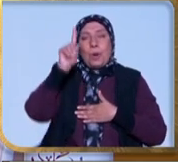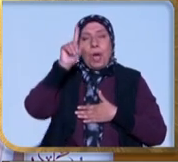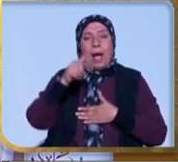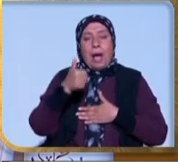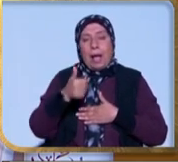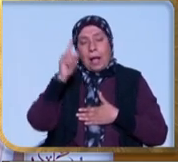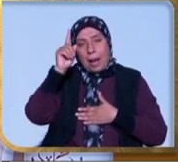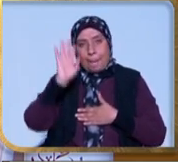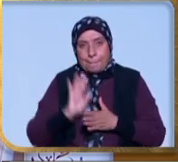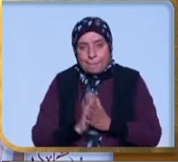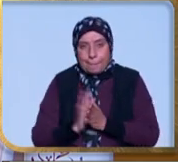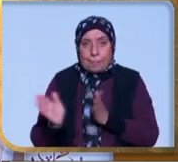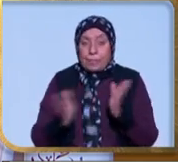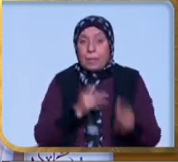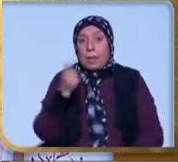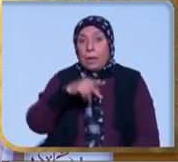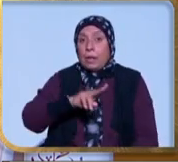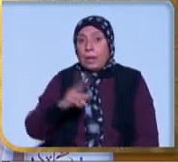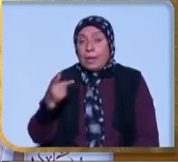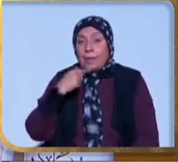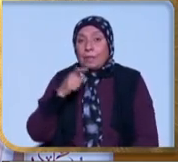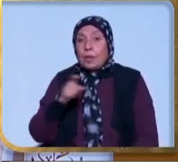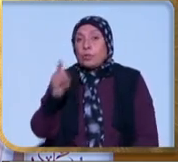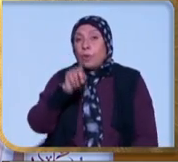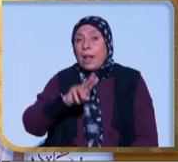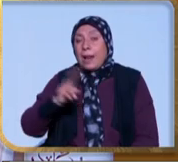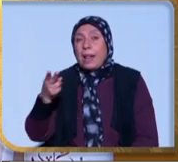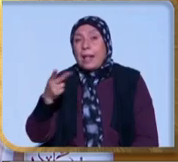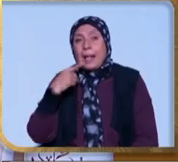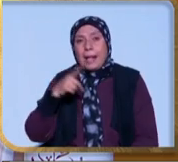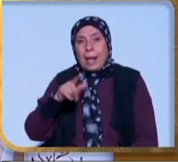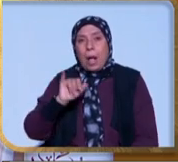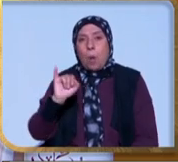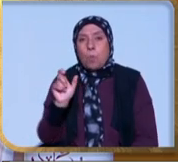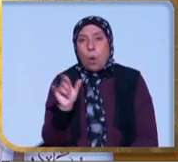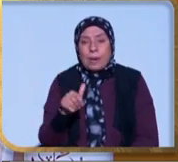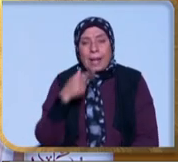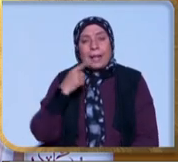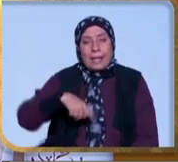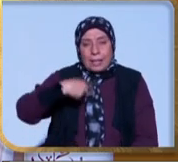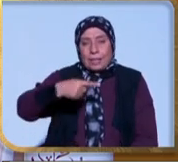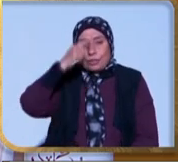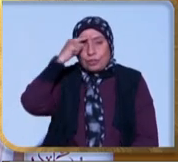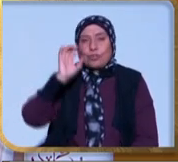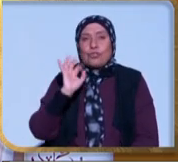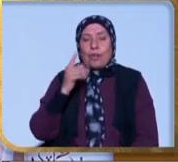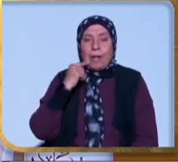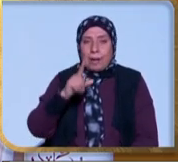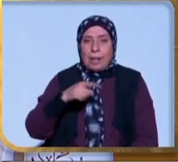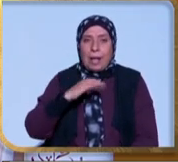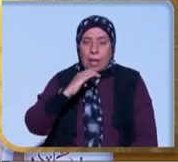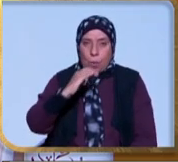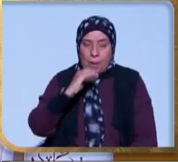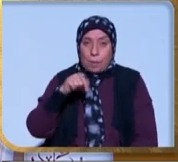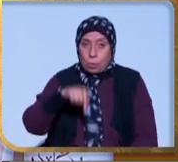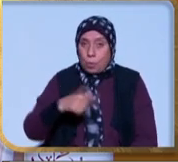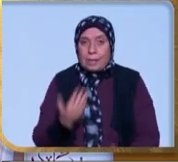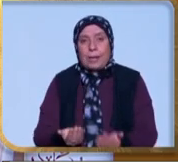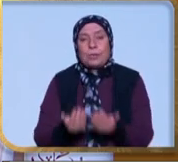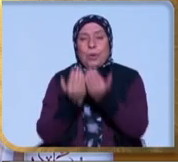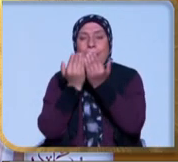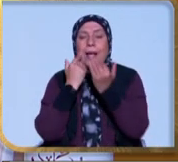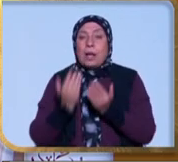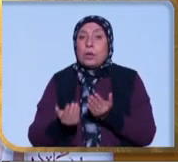الله غدا نجاوب عليه، كان من حلقه سابقه، ونتوجه الى الله سبحانه وتعالى بخالص الدعاء، فهو